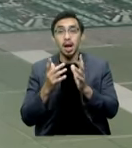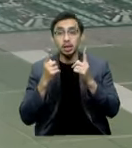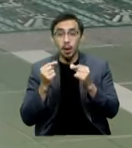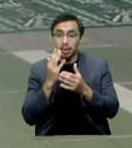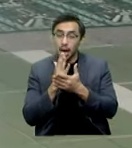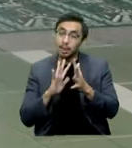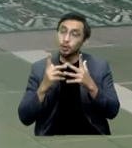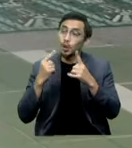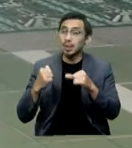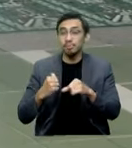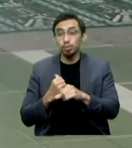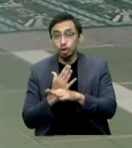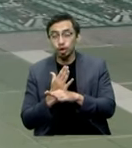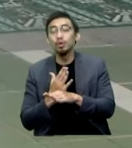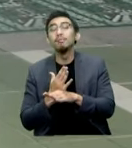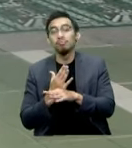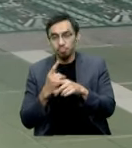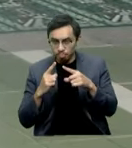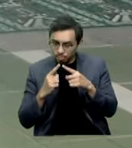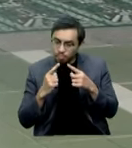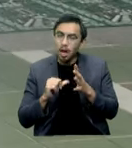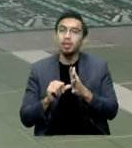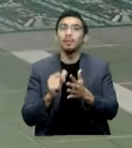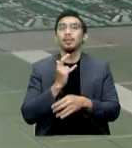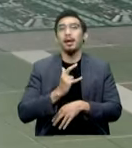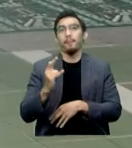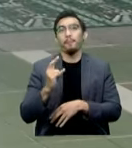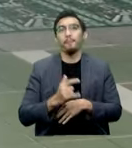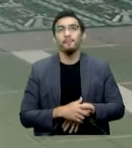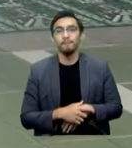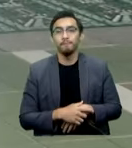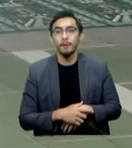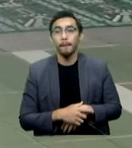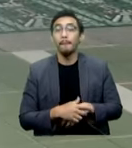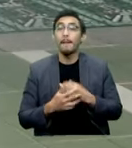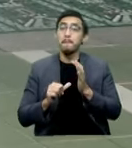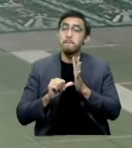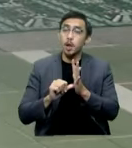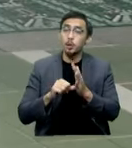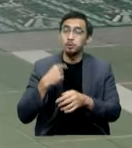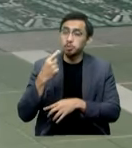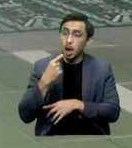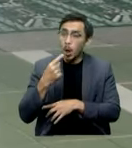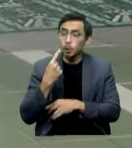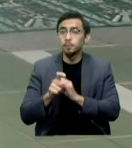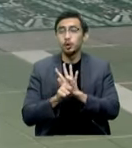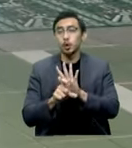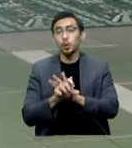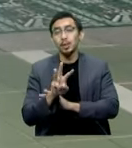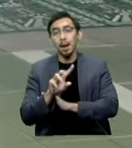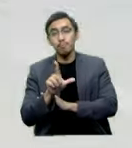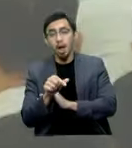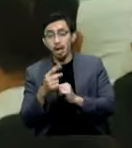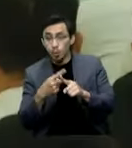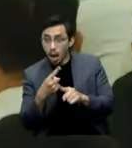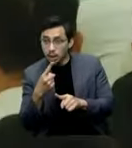ini. Itu kita lakukan tetap. Dan yang rutin lagi adalah setiap 3 bulan itu adalah donor